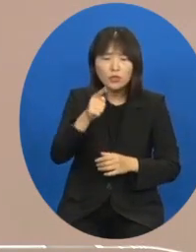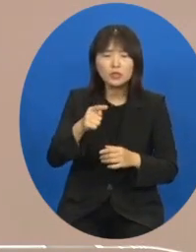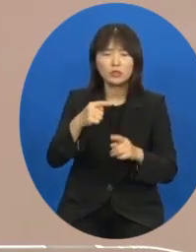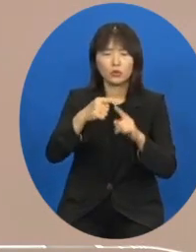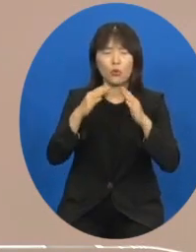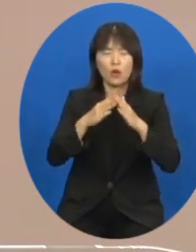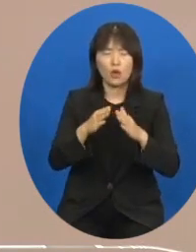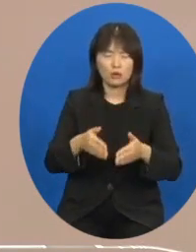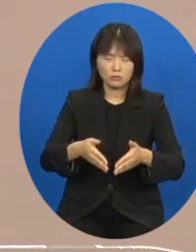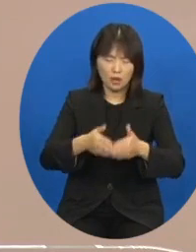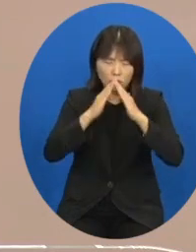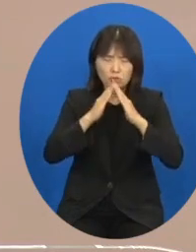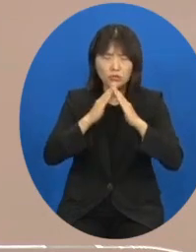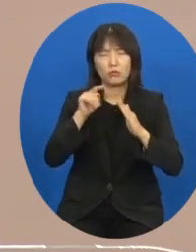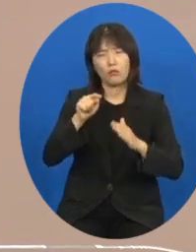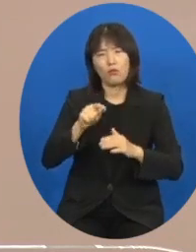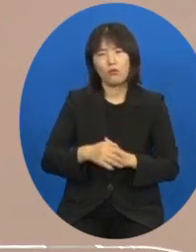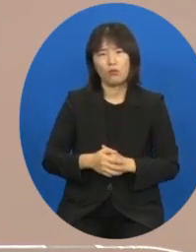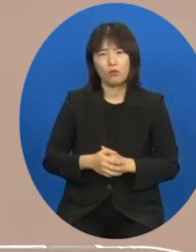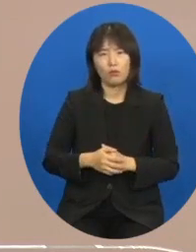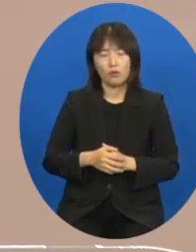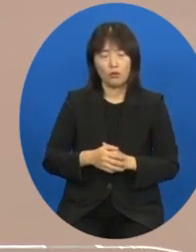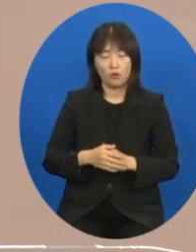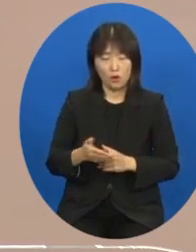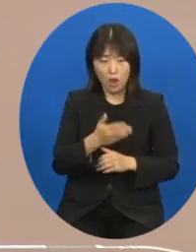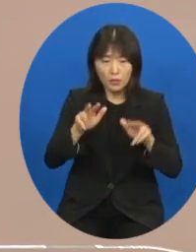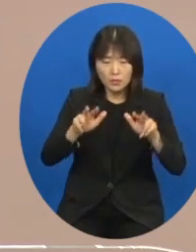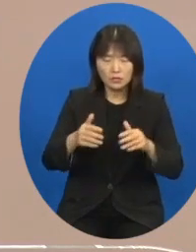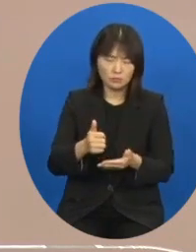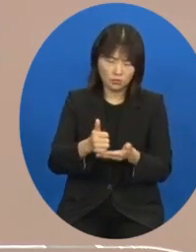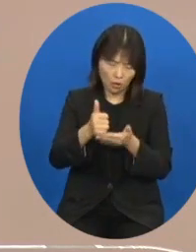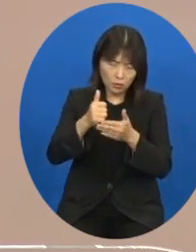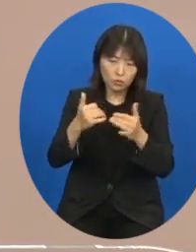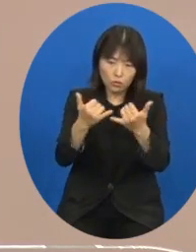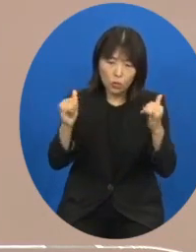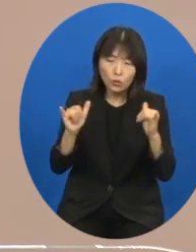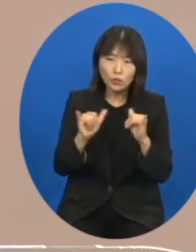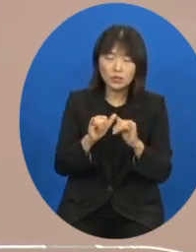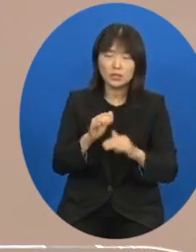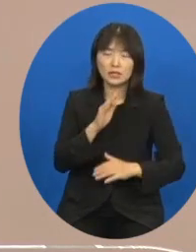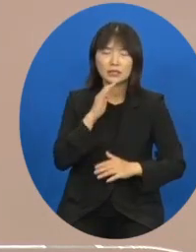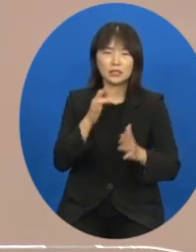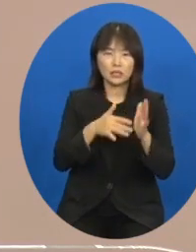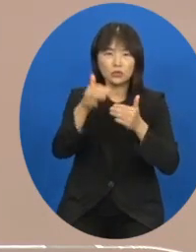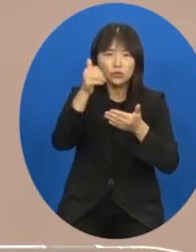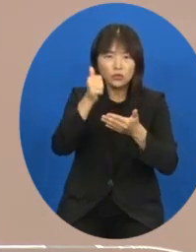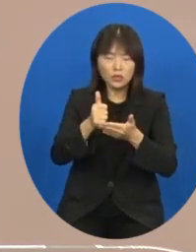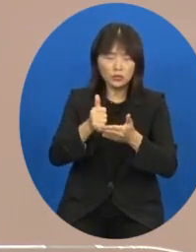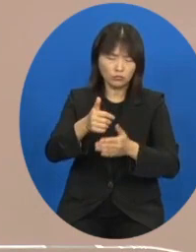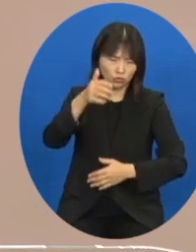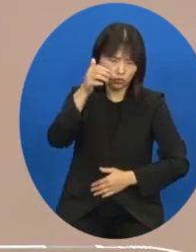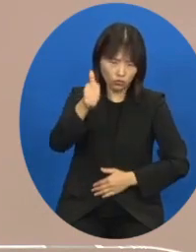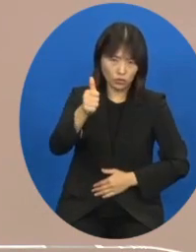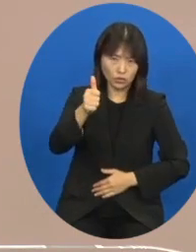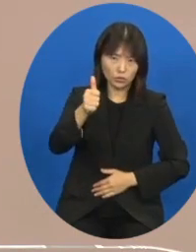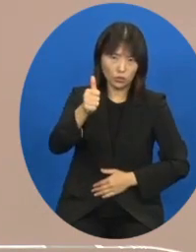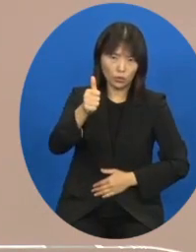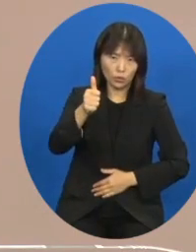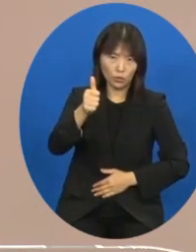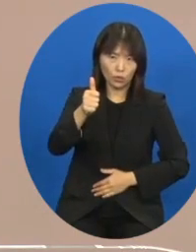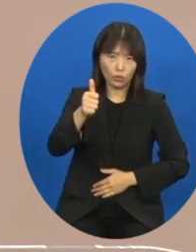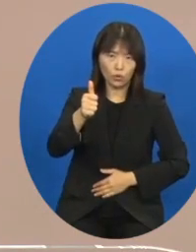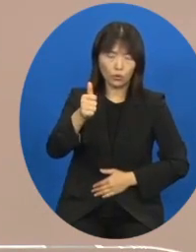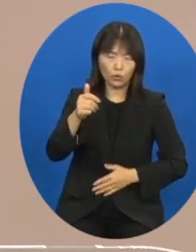거예요. 여러분이 지금 섬기는 그 공동체를 진짜 예수님이 주인이시고